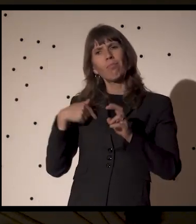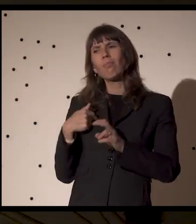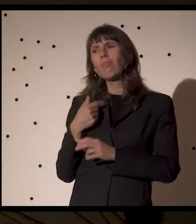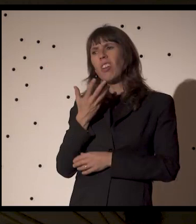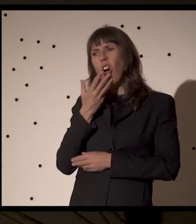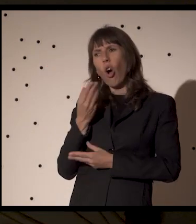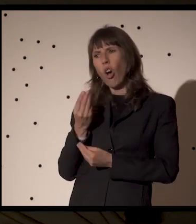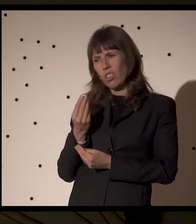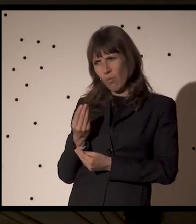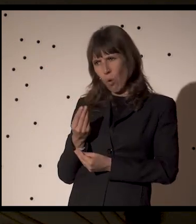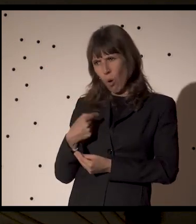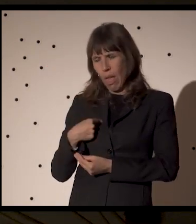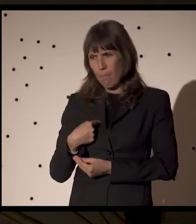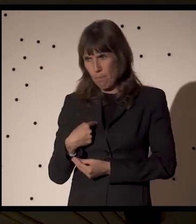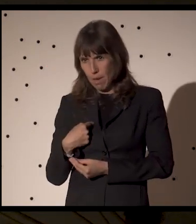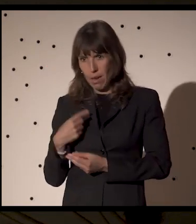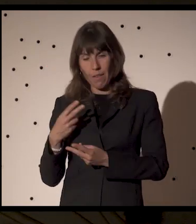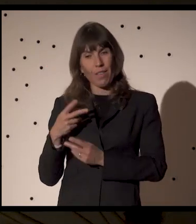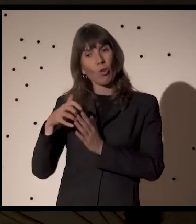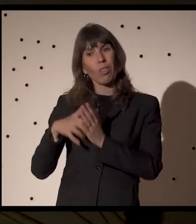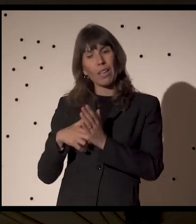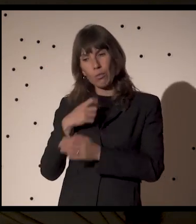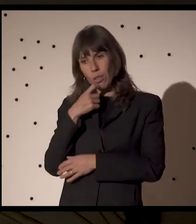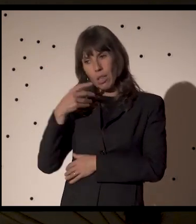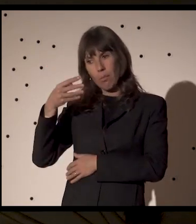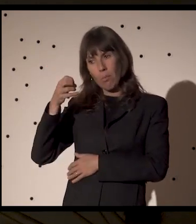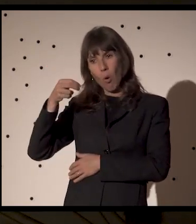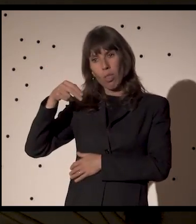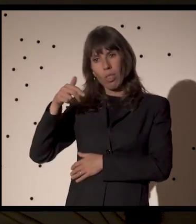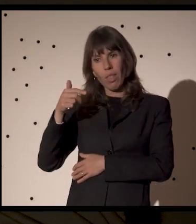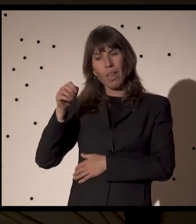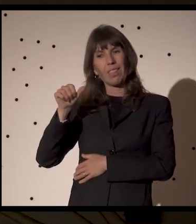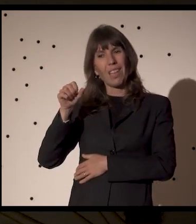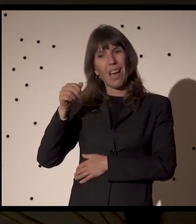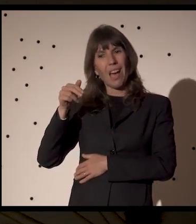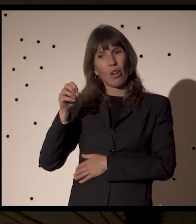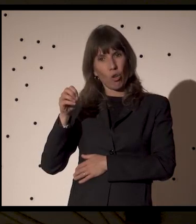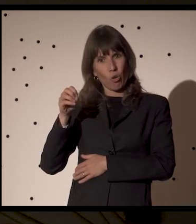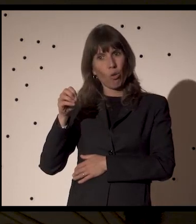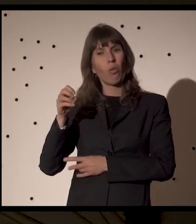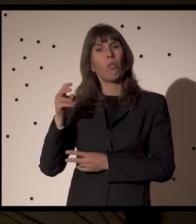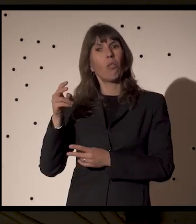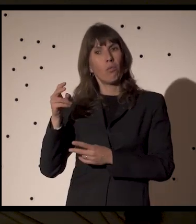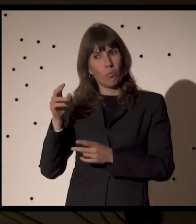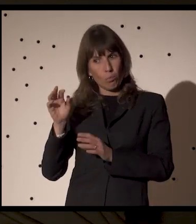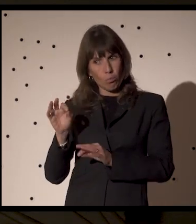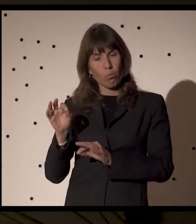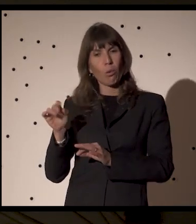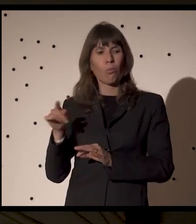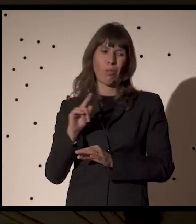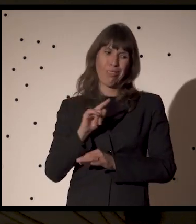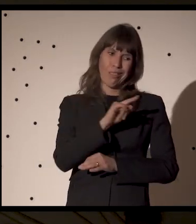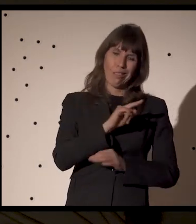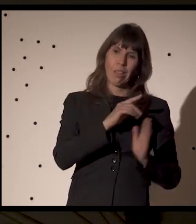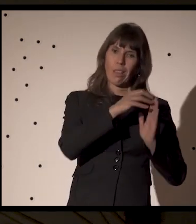su un testo di Montesano che come lo erano anche però era anche il testo di tre modi